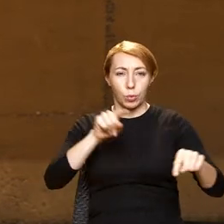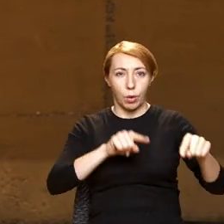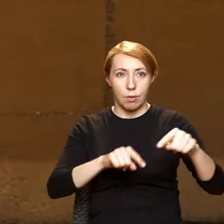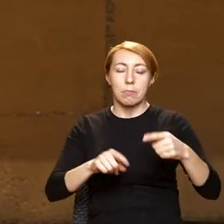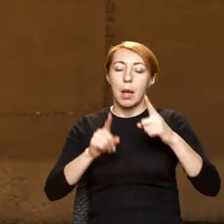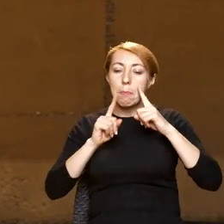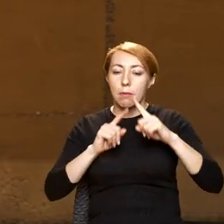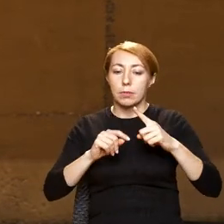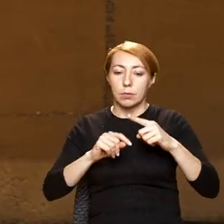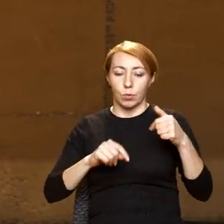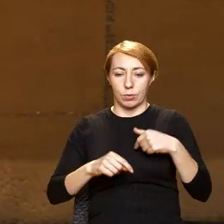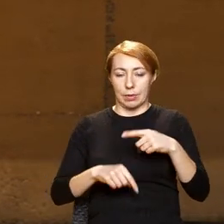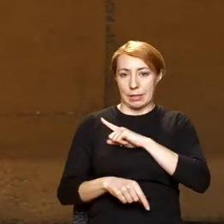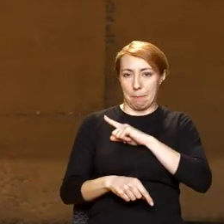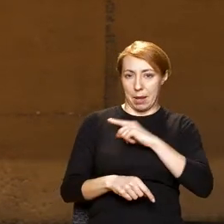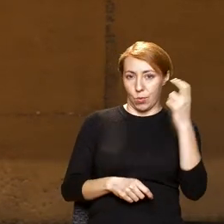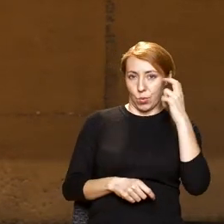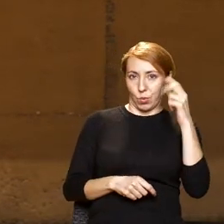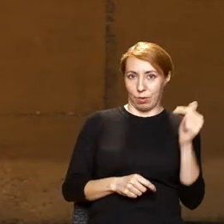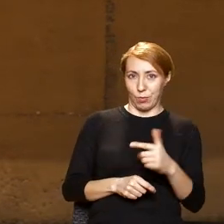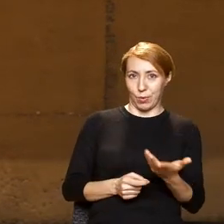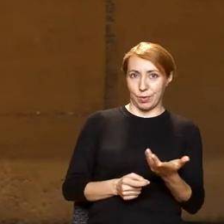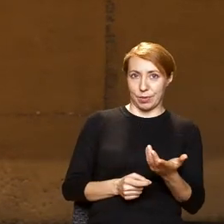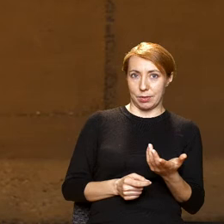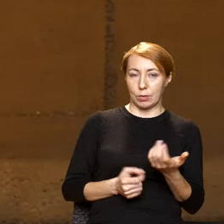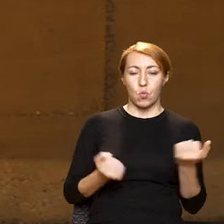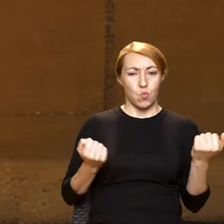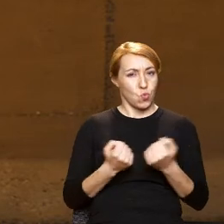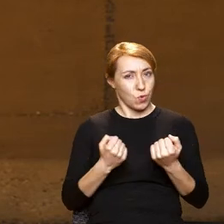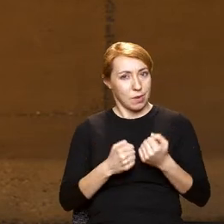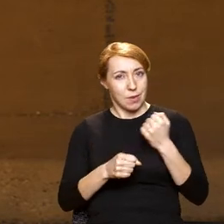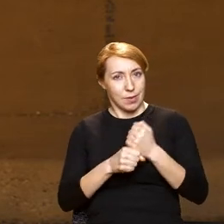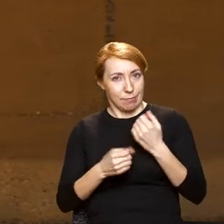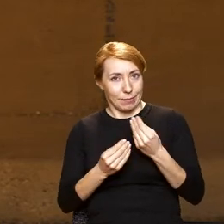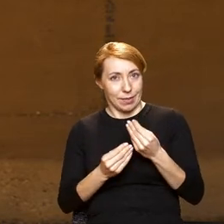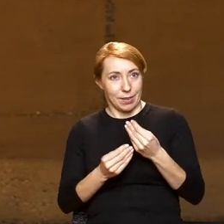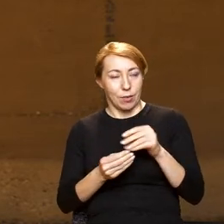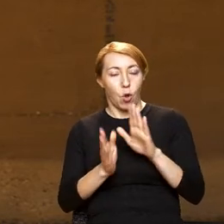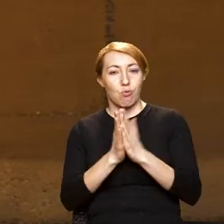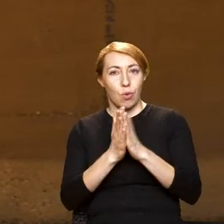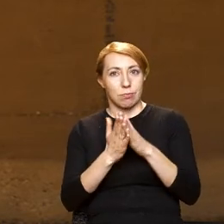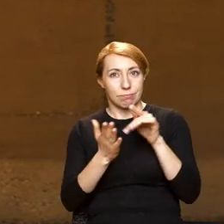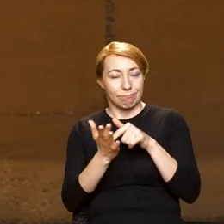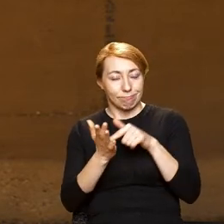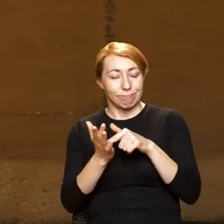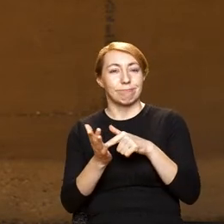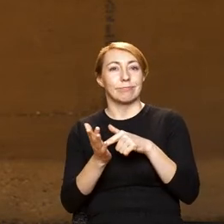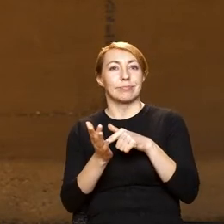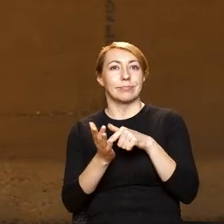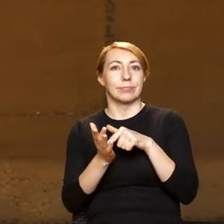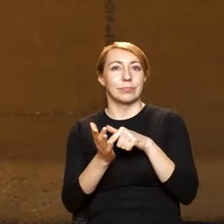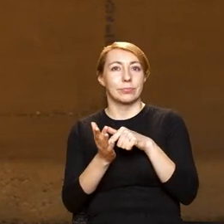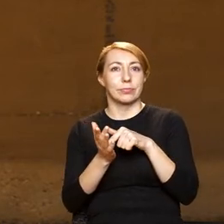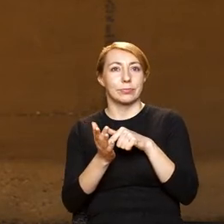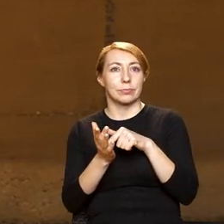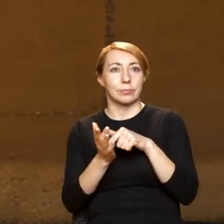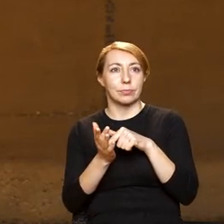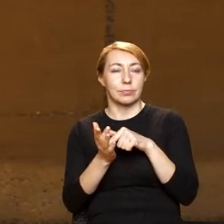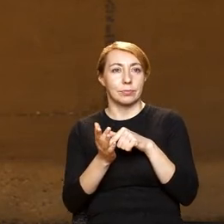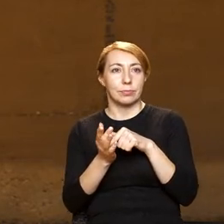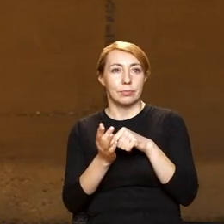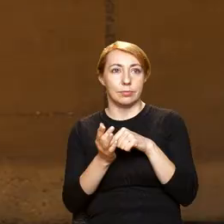profesor naprawdę musiała zrozumieć. I wyszło to świetnie, bo mamy też w książce, ile tych